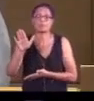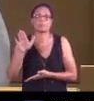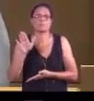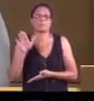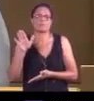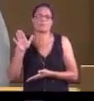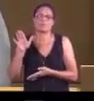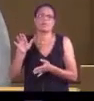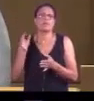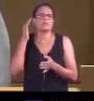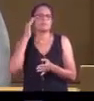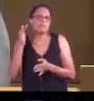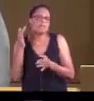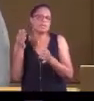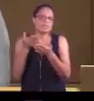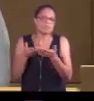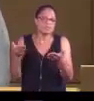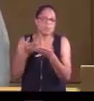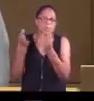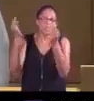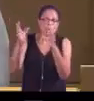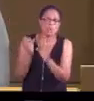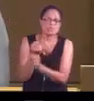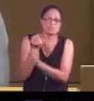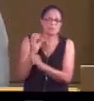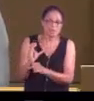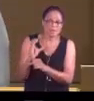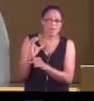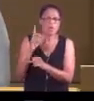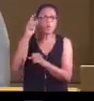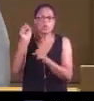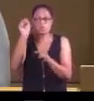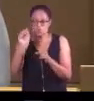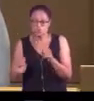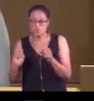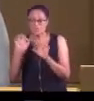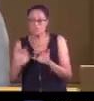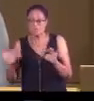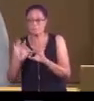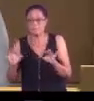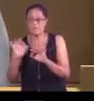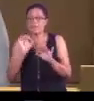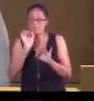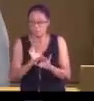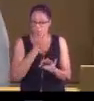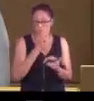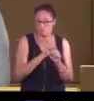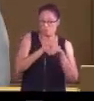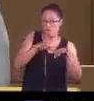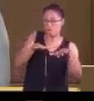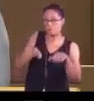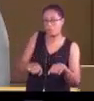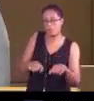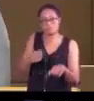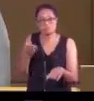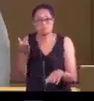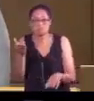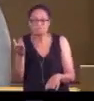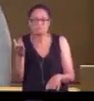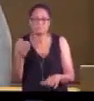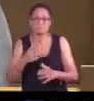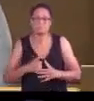qu'en période de sécheresse, où il n'y a pas d'eau dans le sud, ben, ils pourraient bénéficier de cela. Mais